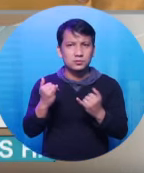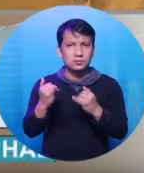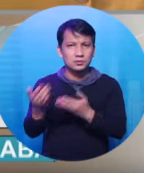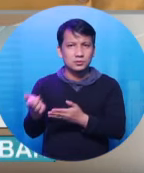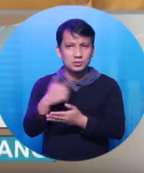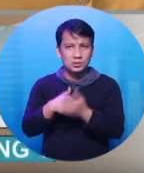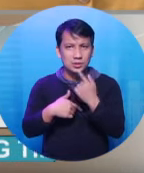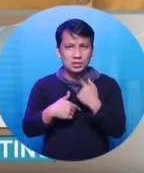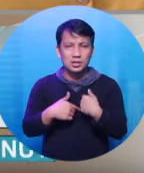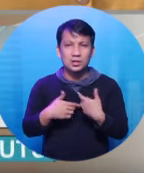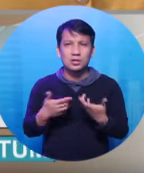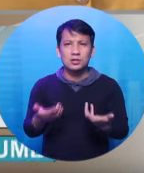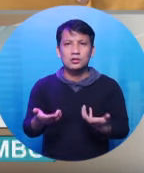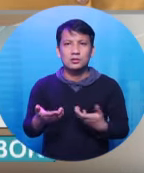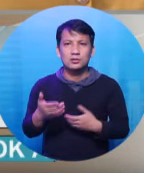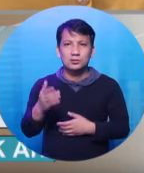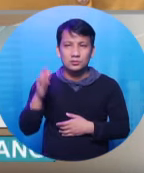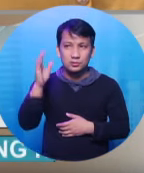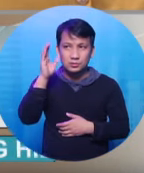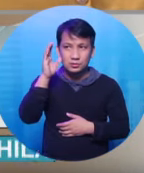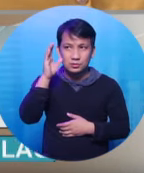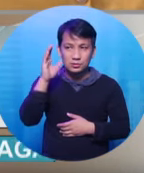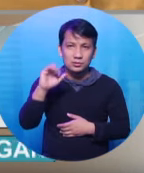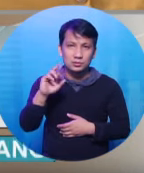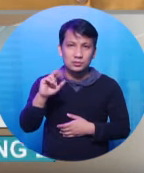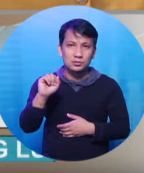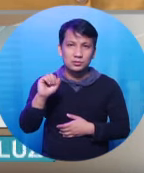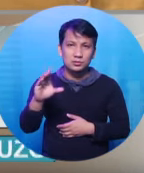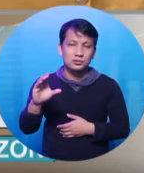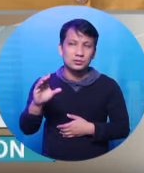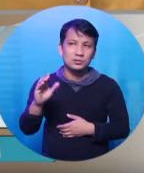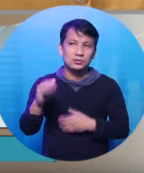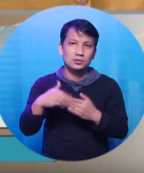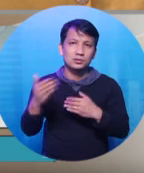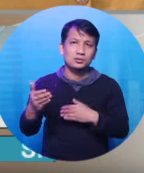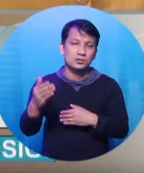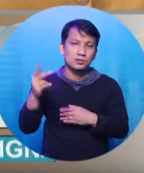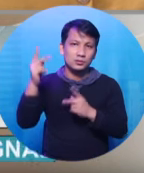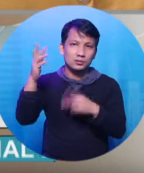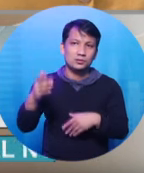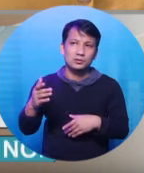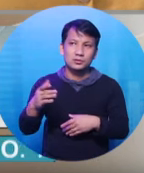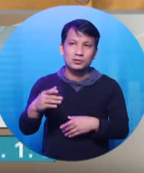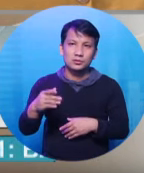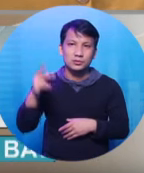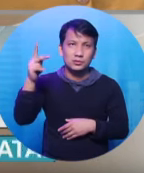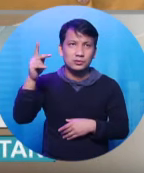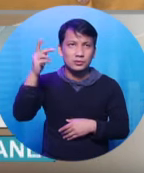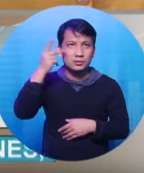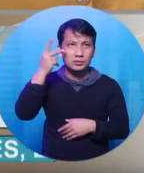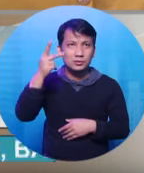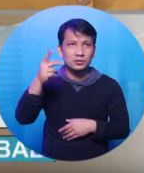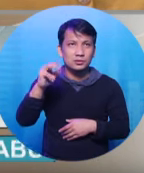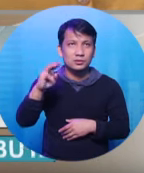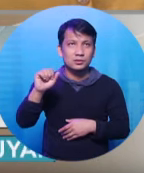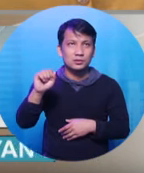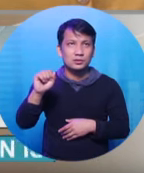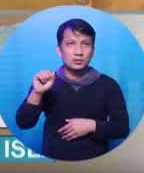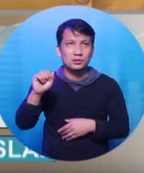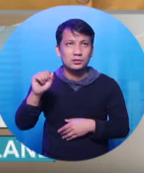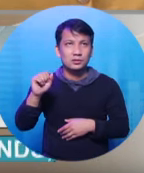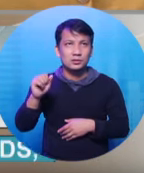to thank po si Carol, and then also Pastor Kawi Kawayan. Si Pastor Kawi Kawayan po, Sir